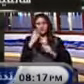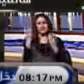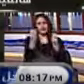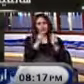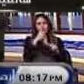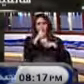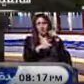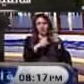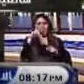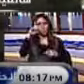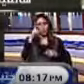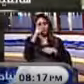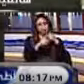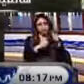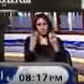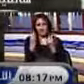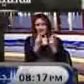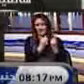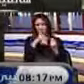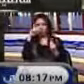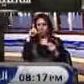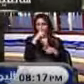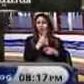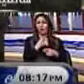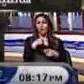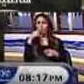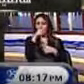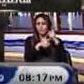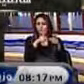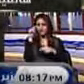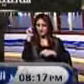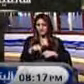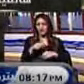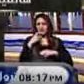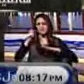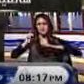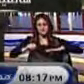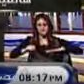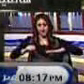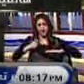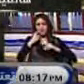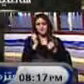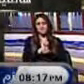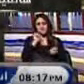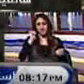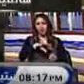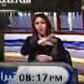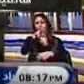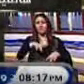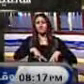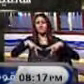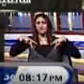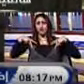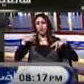ولو شفنا لو عرضنا عند حضرتك نطق بالحكم هنلاقي ان القاعه كلها صاحت